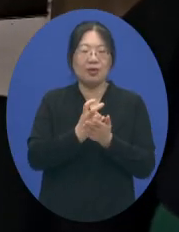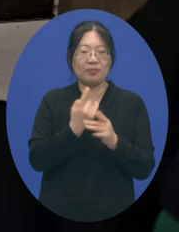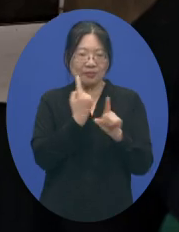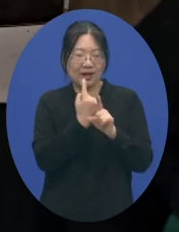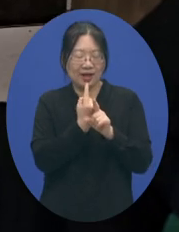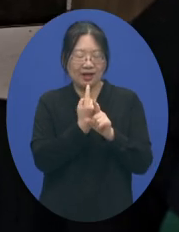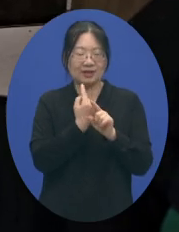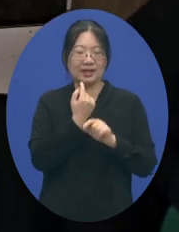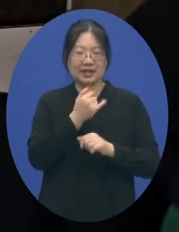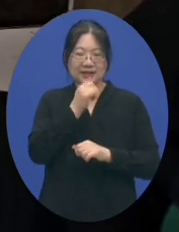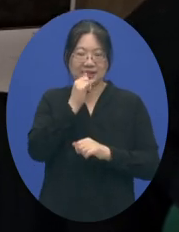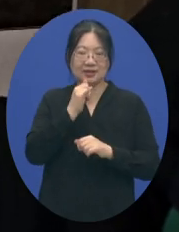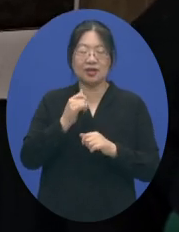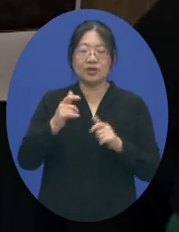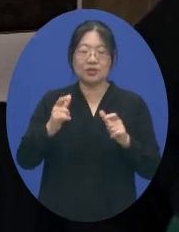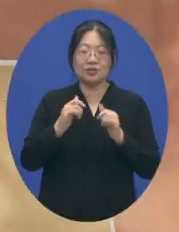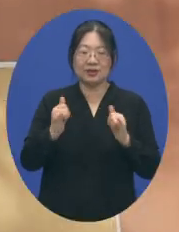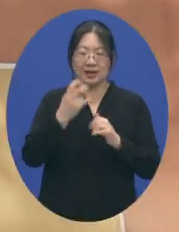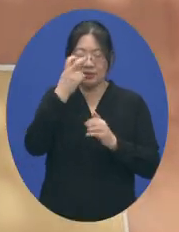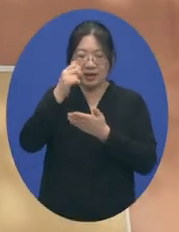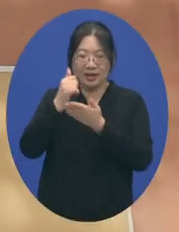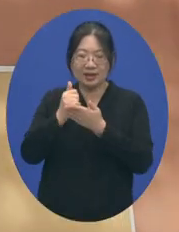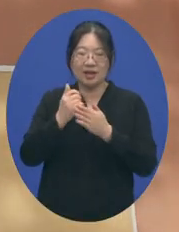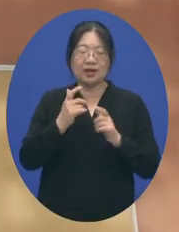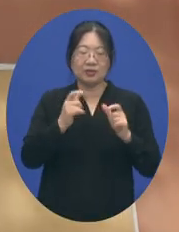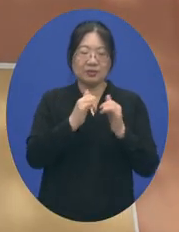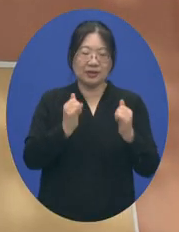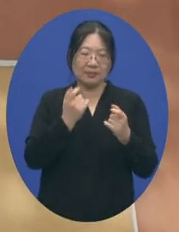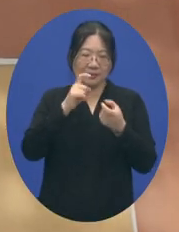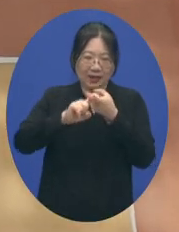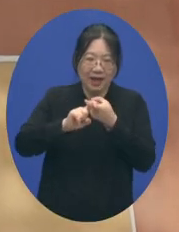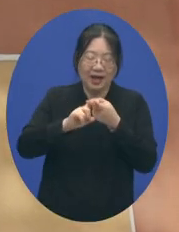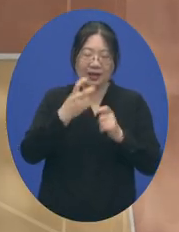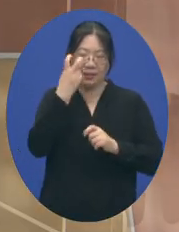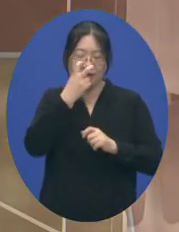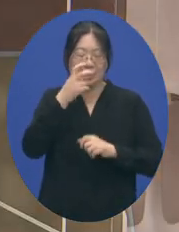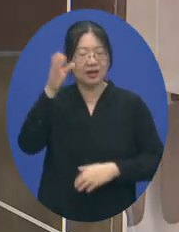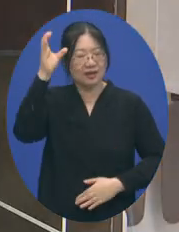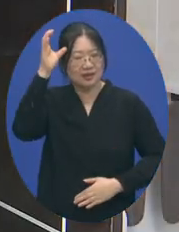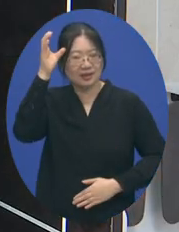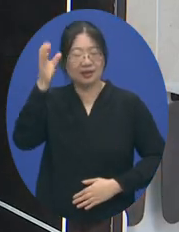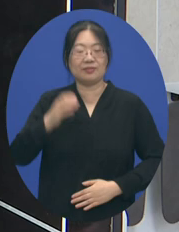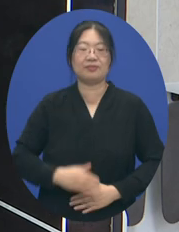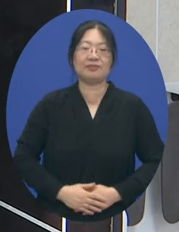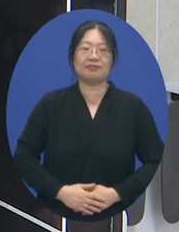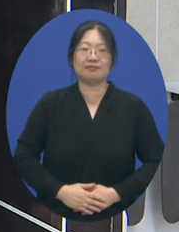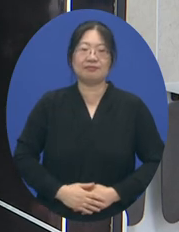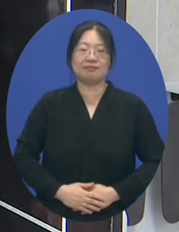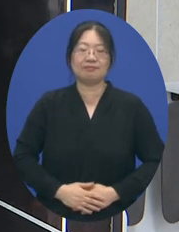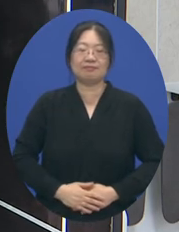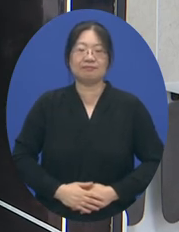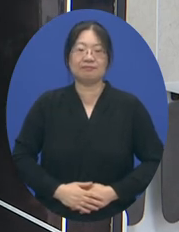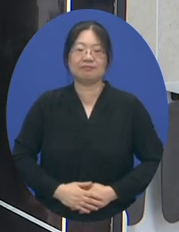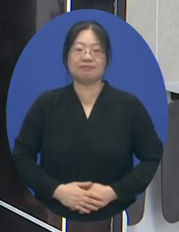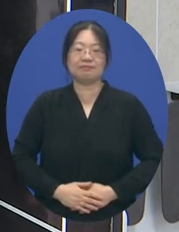개선하는 도민 감사관 올해도 도민민 감사와 개선을 기대해봅니다 뉴스